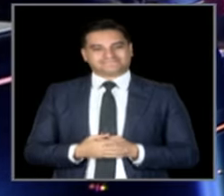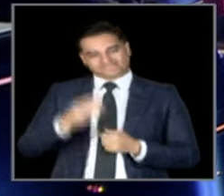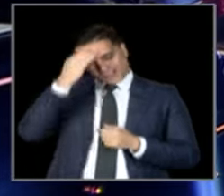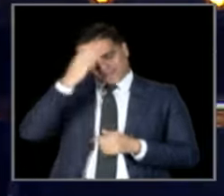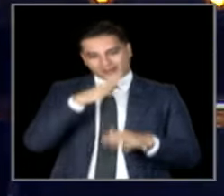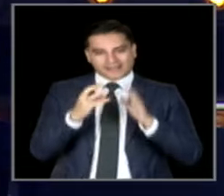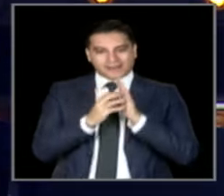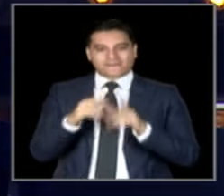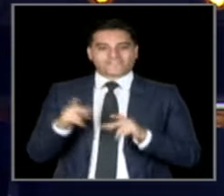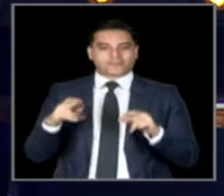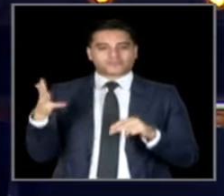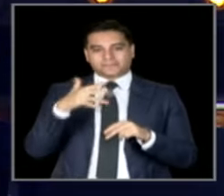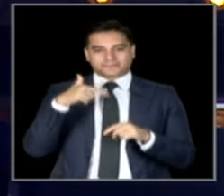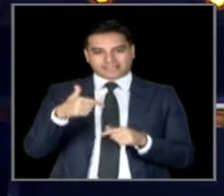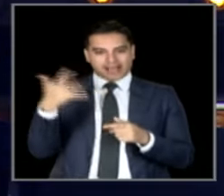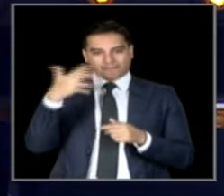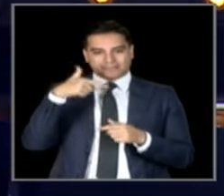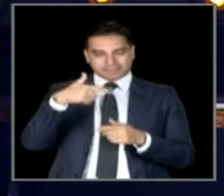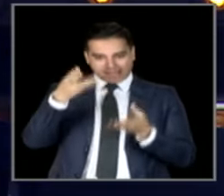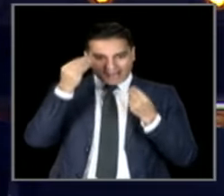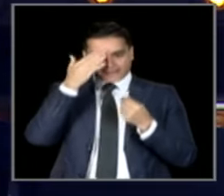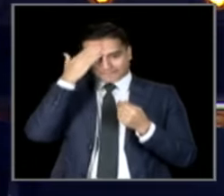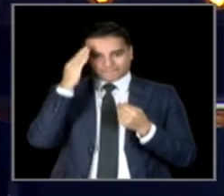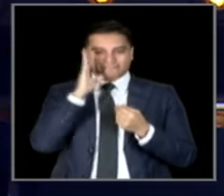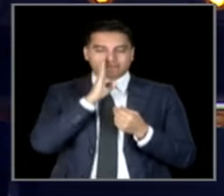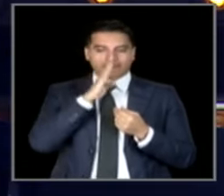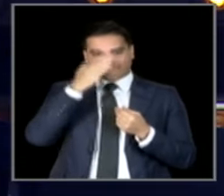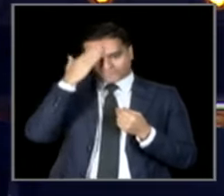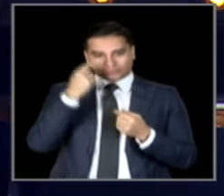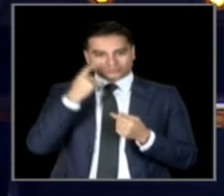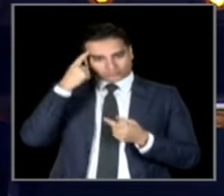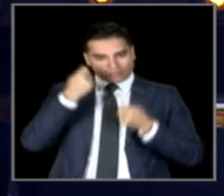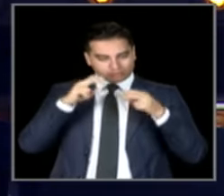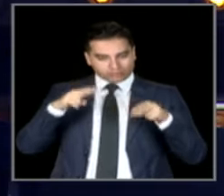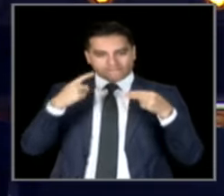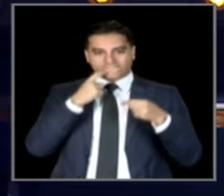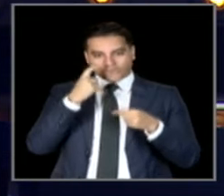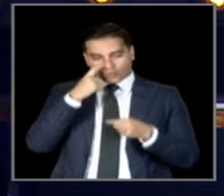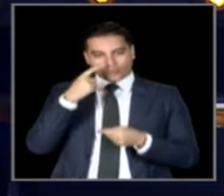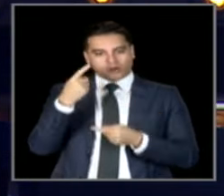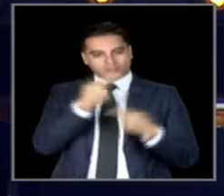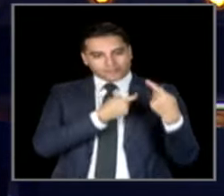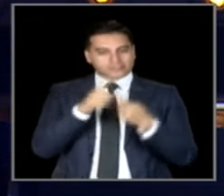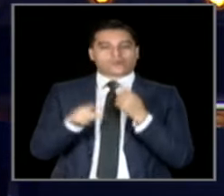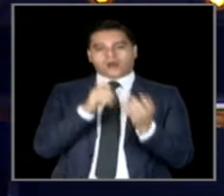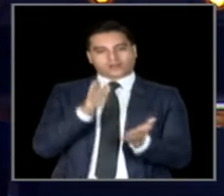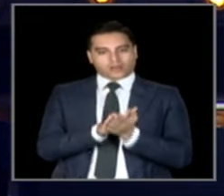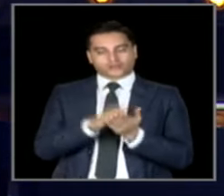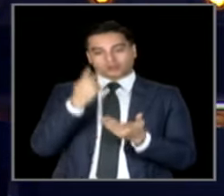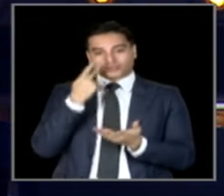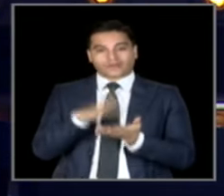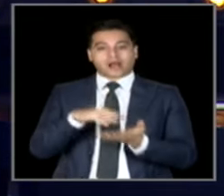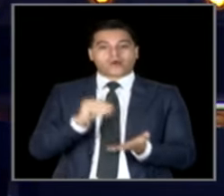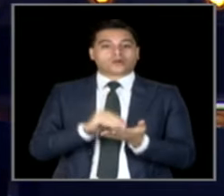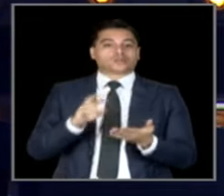عبقرة الجامعات في الموسم السادس، 6 فقرات، العلم، المعرفة، الفنون، تحت الضغط، ضربات الجزاء، وعجلة الحظ. وأول